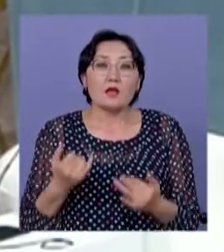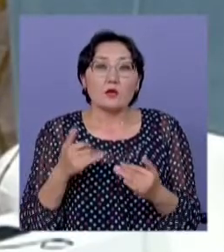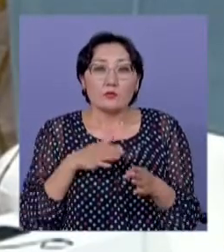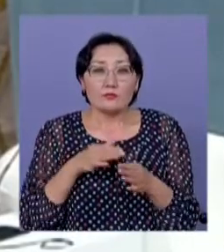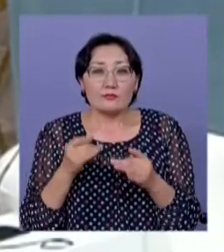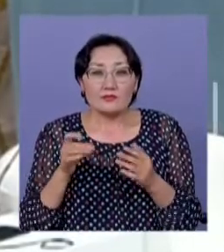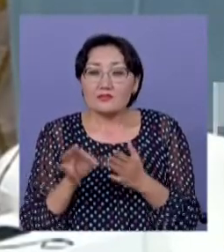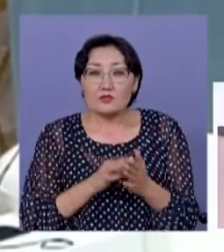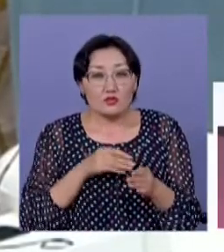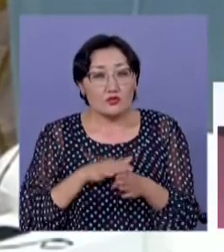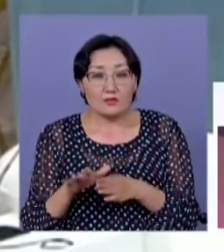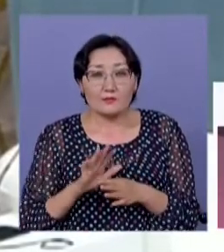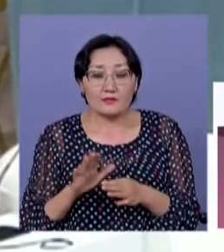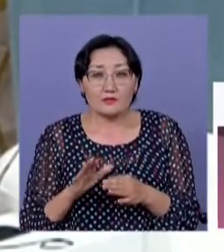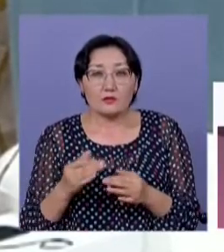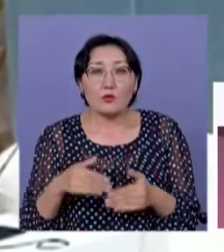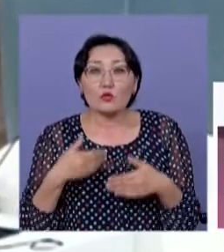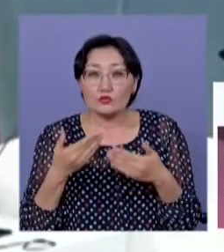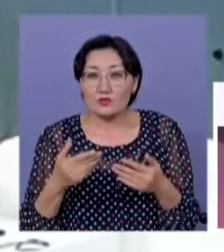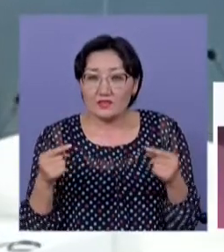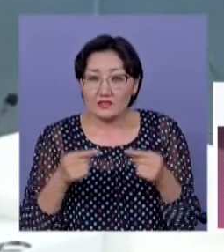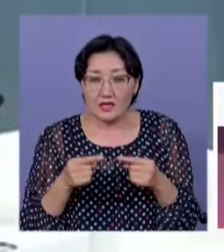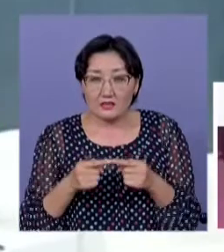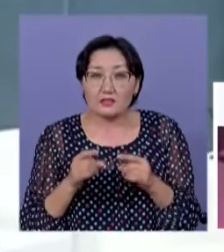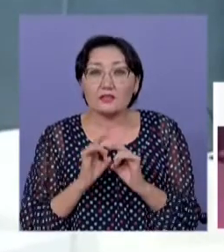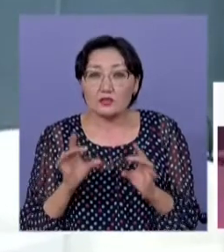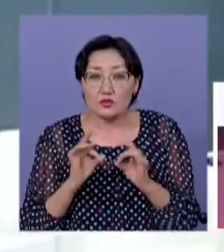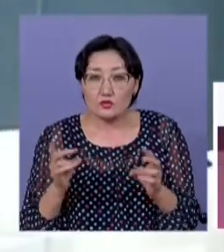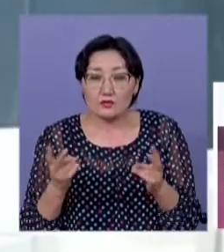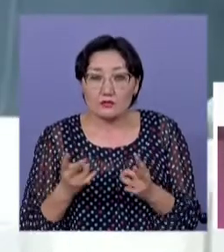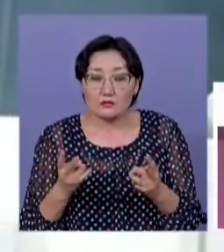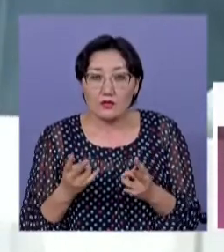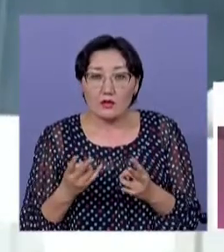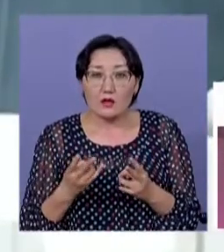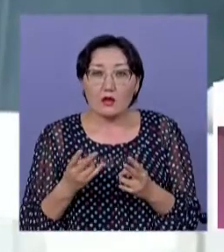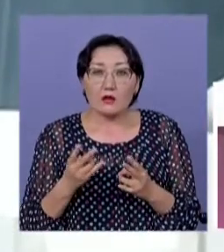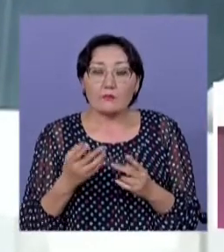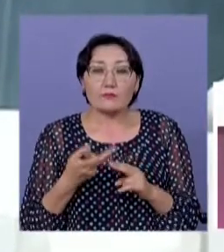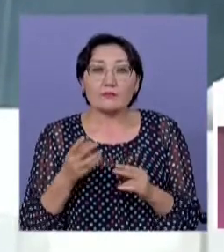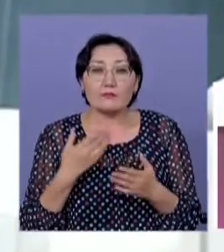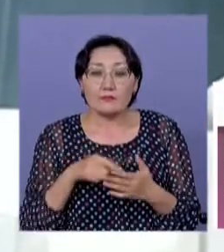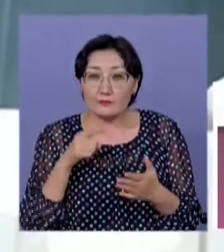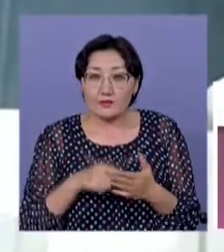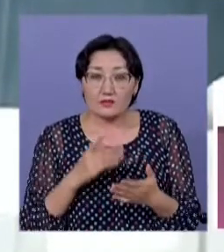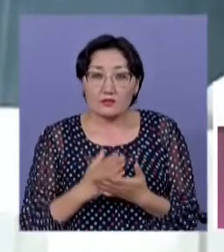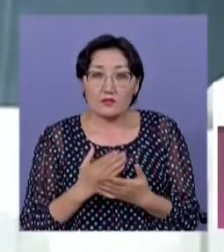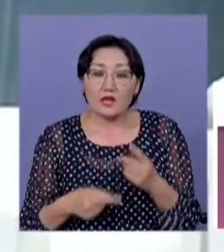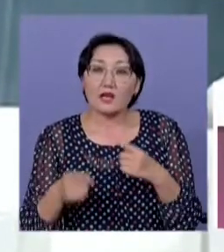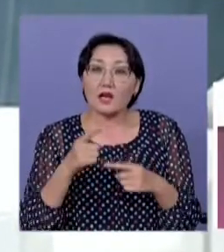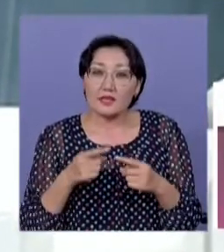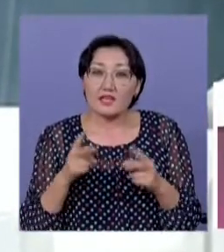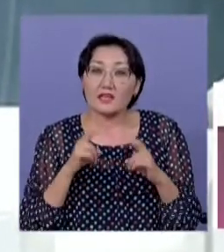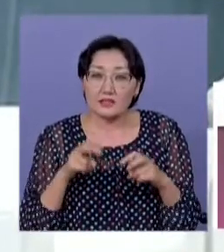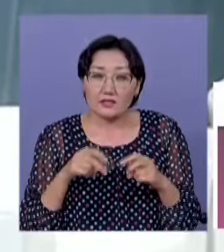жүзеге аспайды әрине. Бірақ ұсыныстарды нақты жеткізу керек белгі орындарға. Мәселе бар, қайта қарайтын жөндер